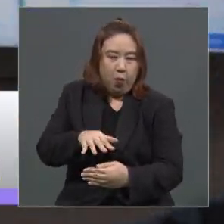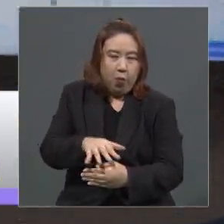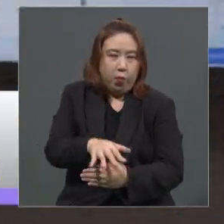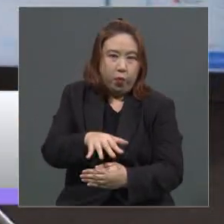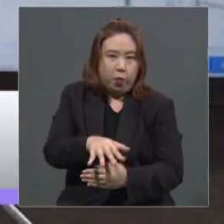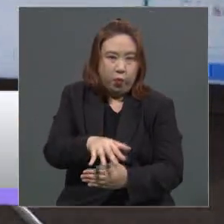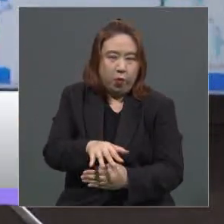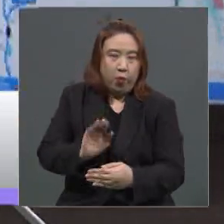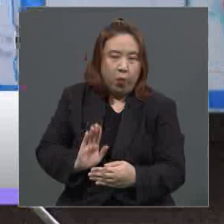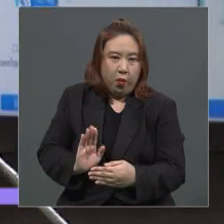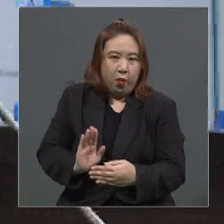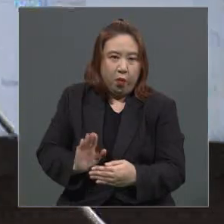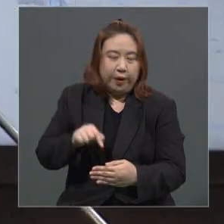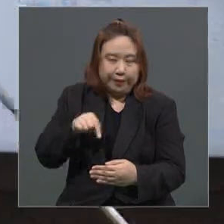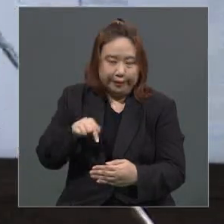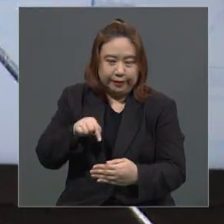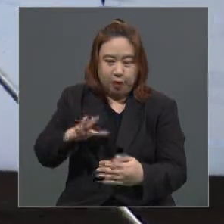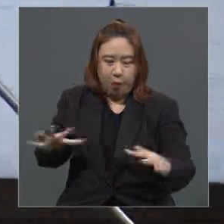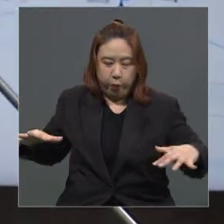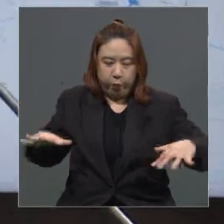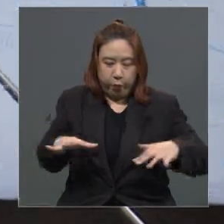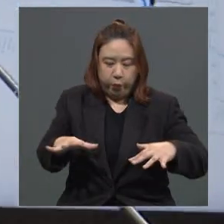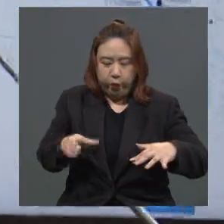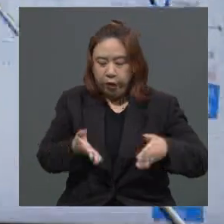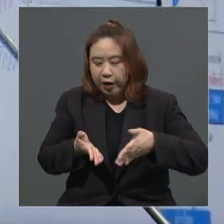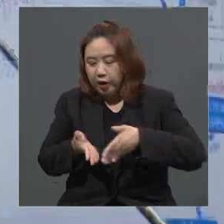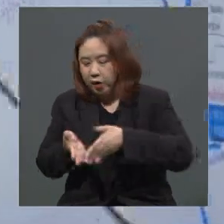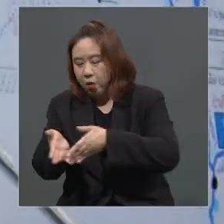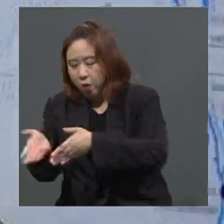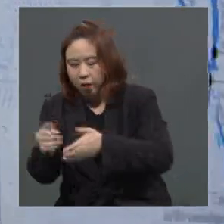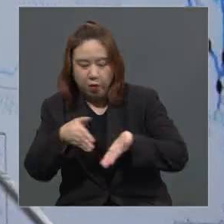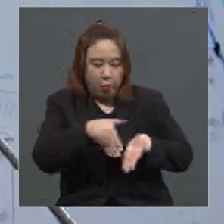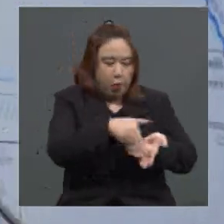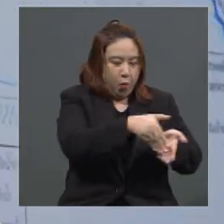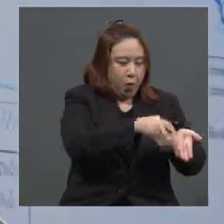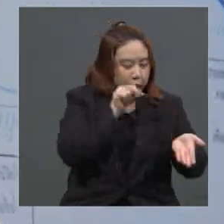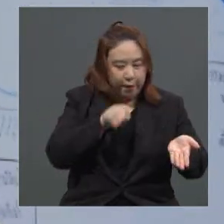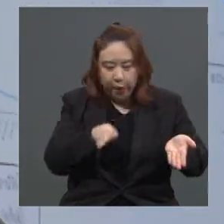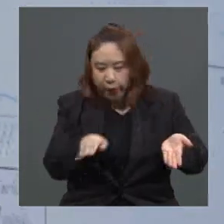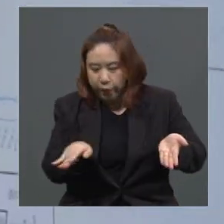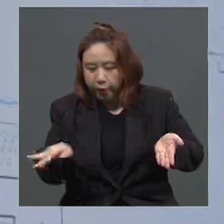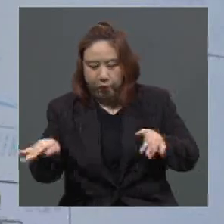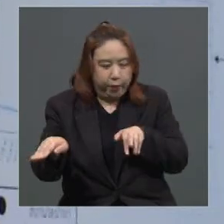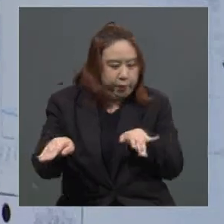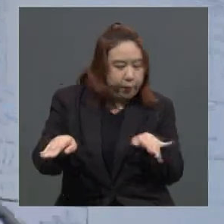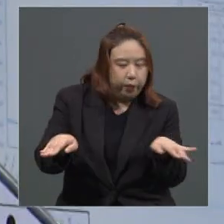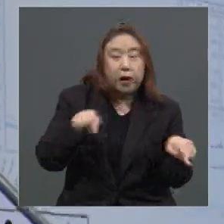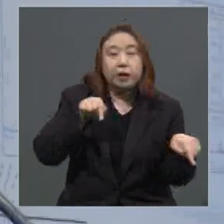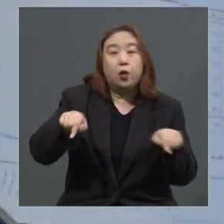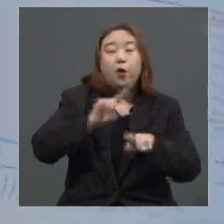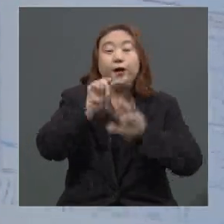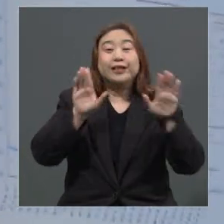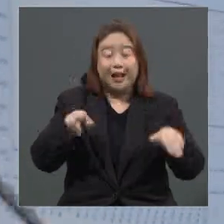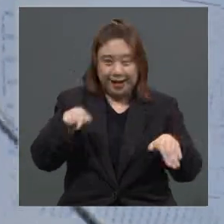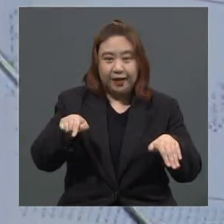งน้ำบางส่วนเข้าสู่ระบบนะครับคลองส่งน้ำทั้งฝั่งตอนออกและฝั่งตะวันตกเหนือเขื่อนเจ้าพระยาที่จังหวัดชัยนาทนะครับ